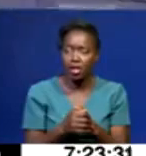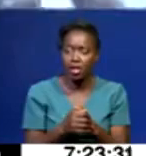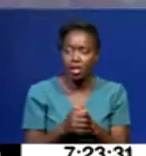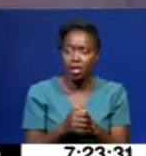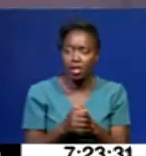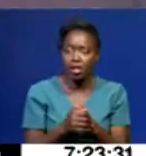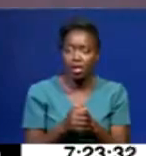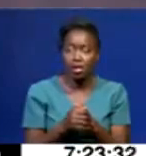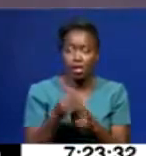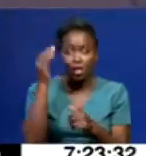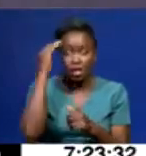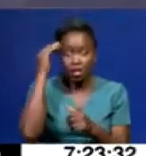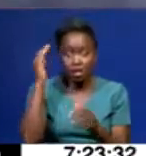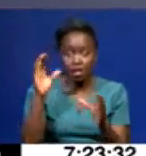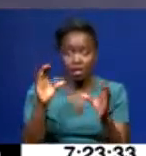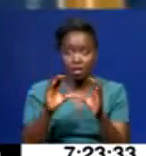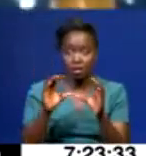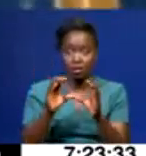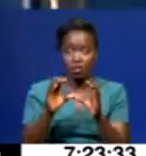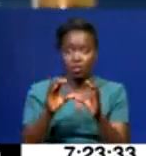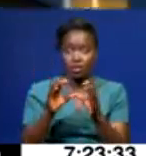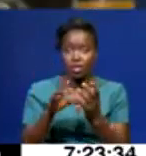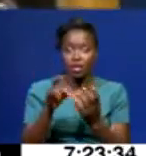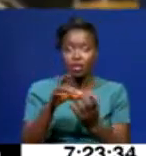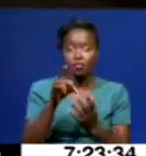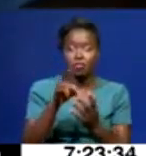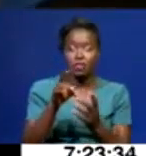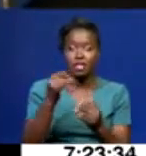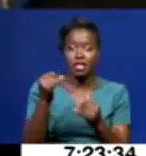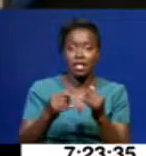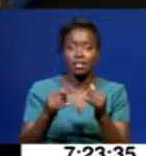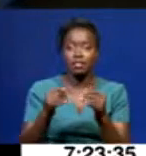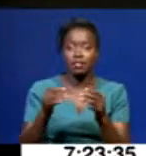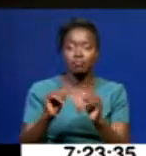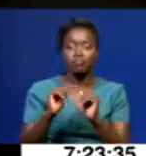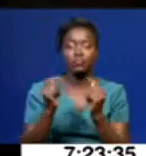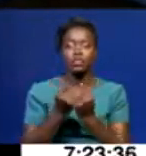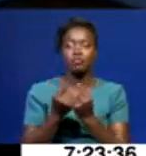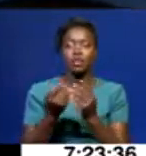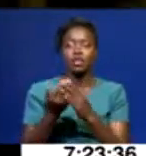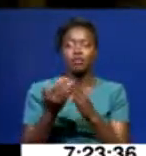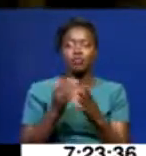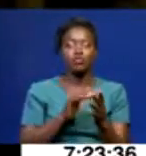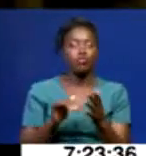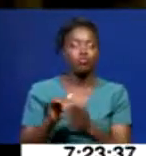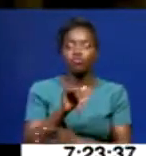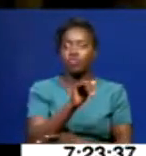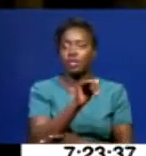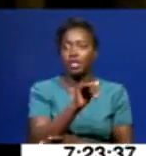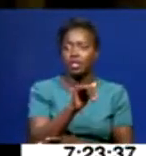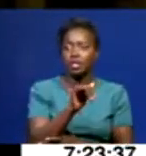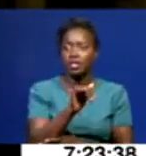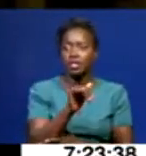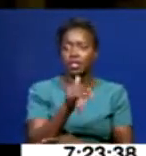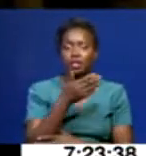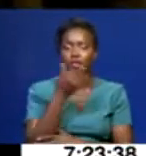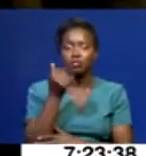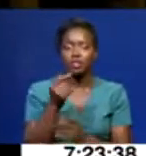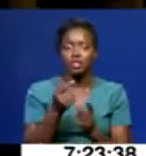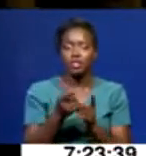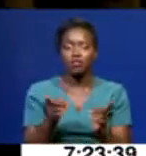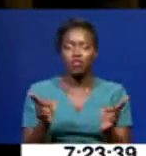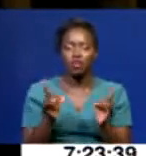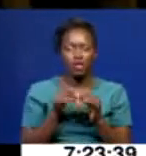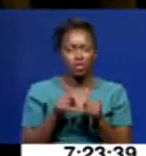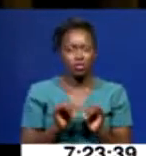Kocha mkuu Engin Firat alikitaja kikosi chake cha mwisho kabla ya kikosi hicho kuondoka. Three matches would be better for us to